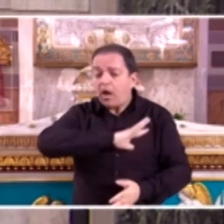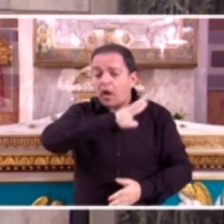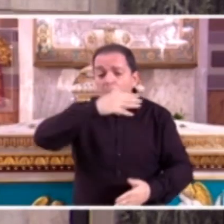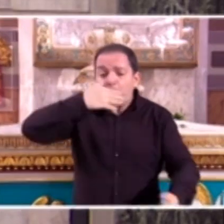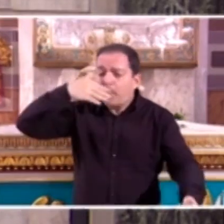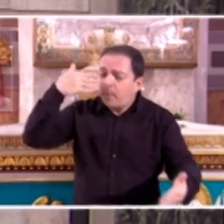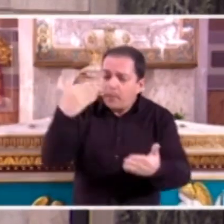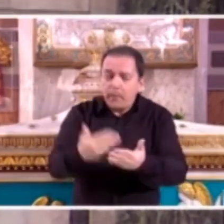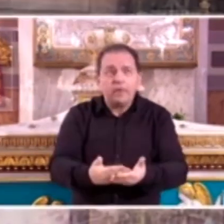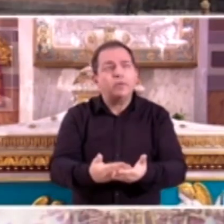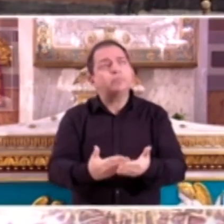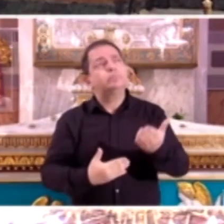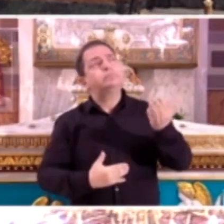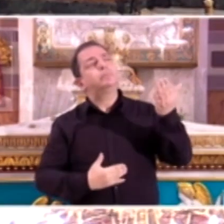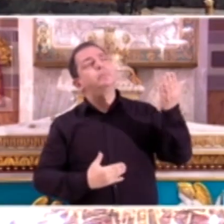ίσων δρόμων